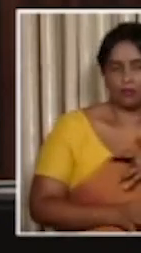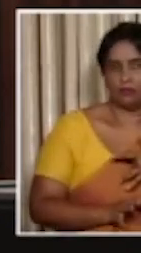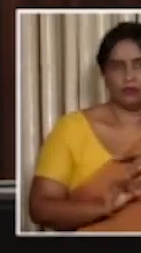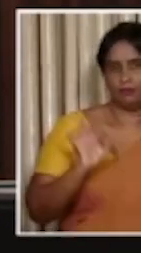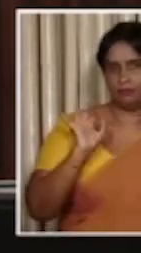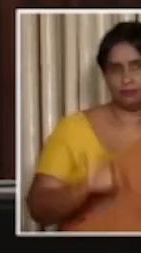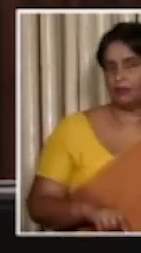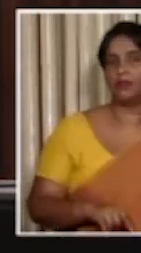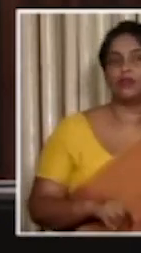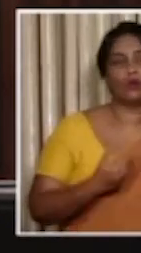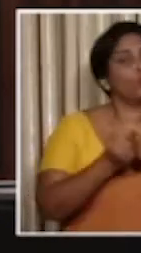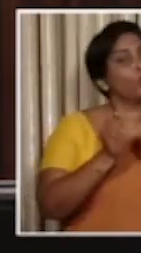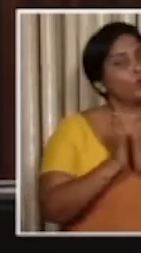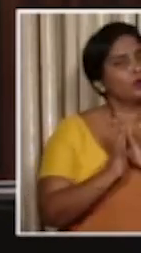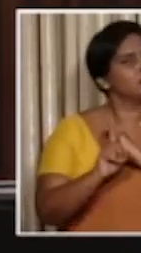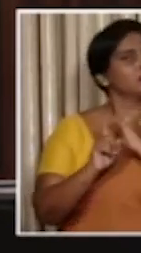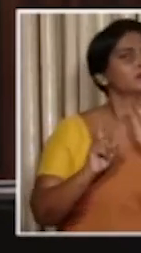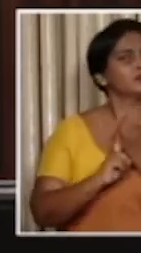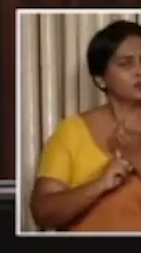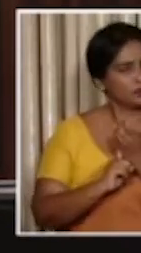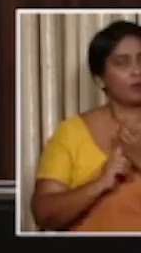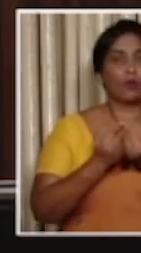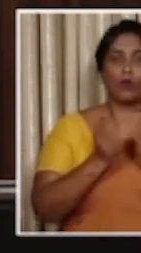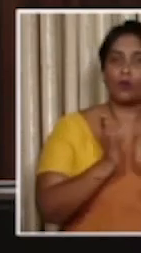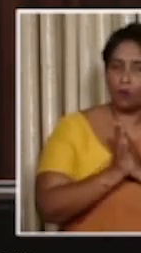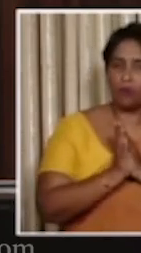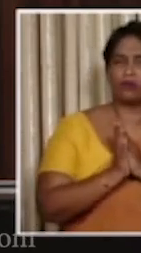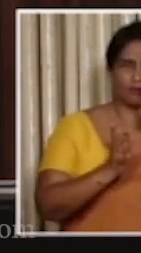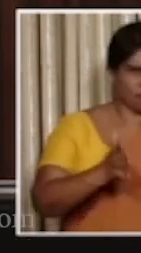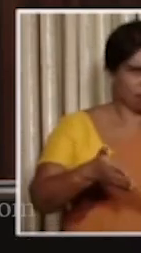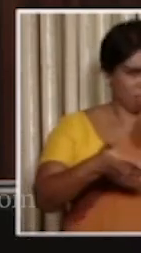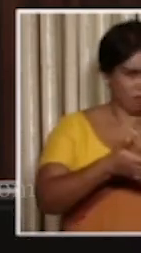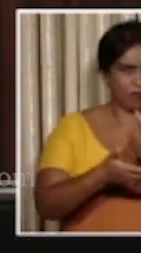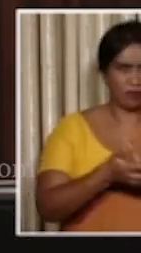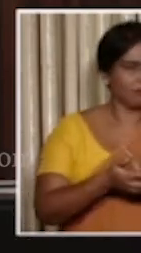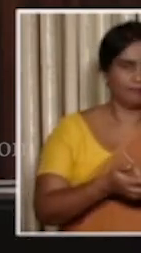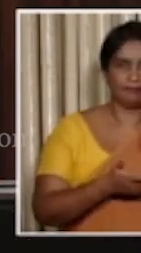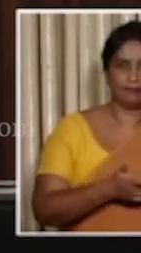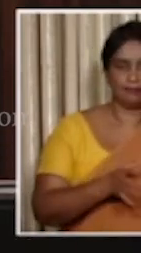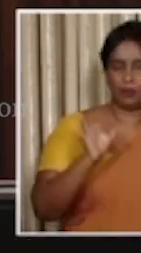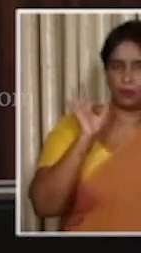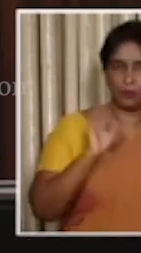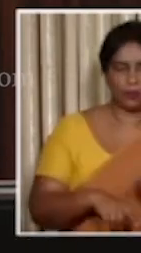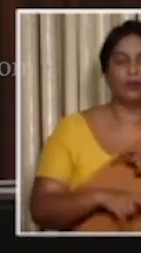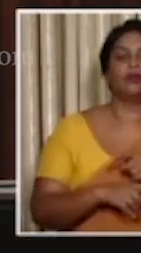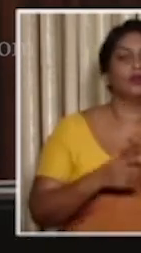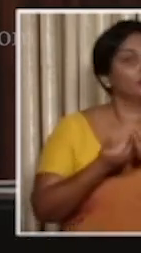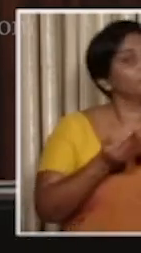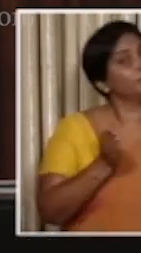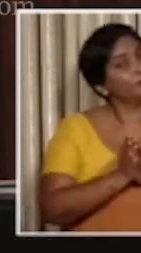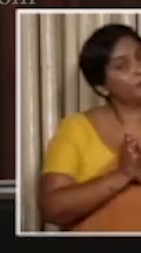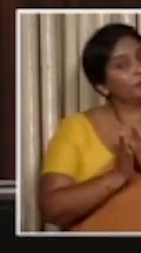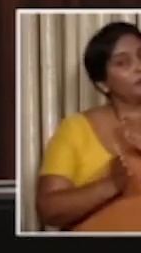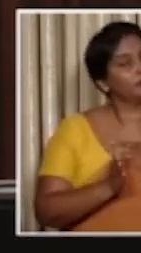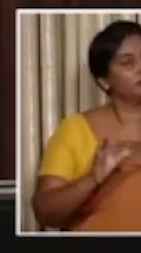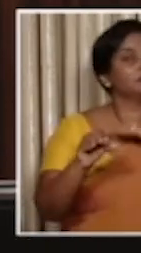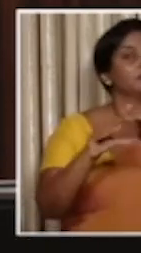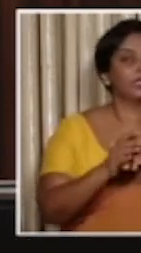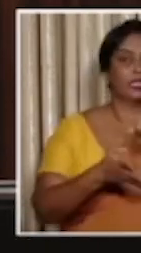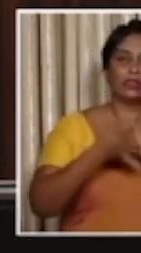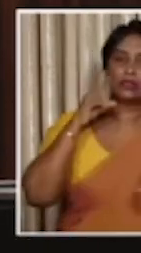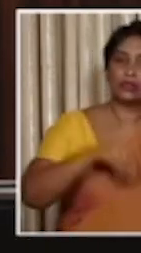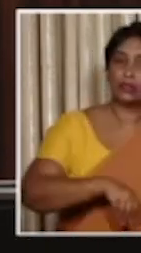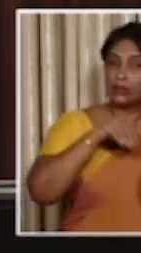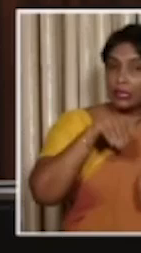නැහැ. තමන්ගේ සංස්කෘතිය තමන්ට අතිරේක පීඩාවක් දෙනවායි කියලා ඇතිවිය යුතු නැහැ. තමන් නියෝජනය කරන